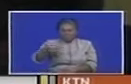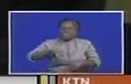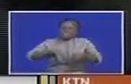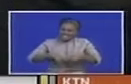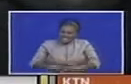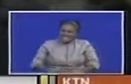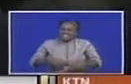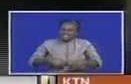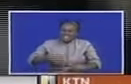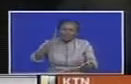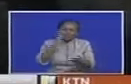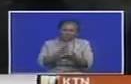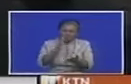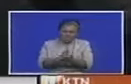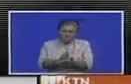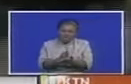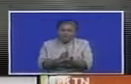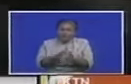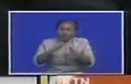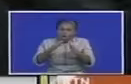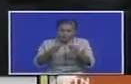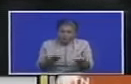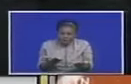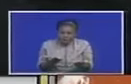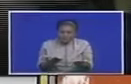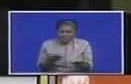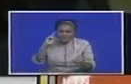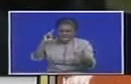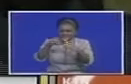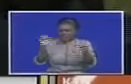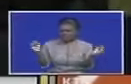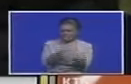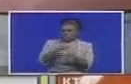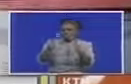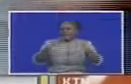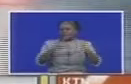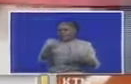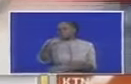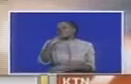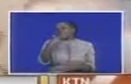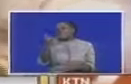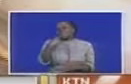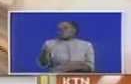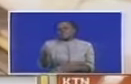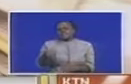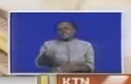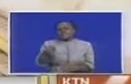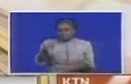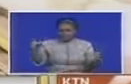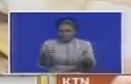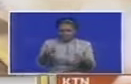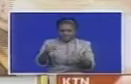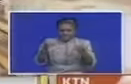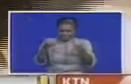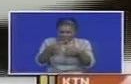Tumechoka. Kama ni kusudi ya kubomoa hizi manyumba, watuambie. Mwenyeji wakachukua hatua za